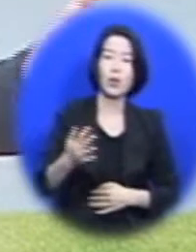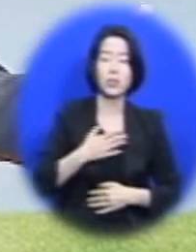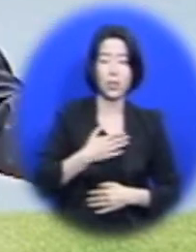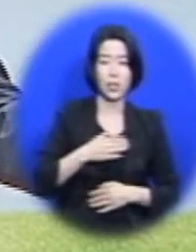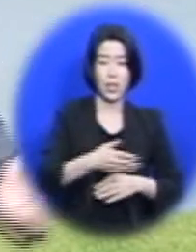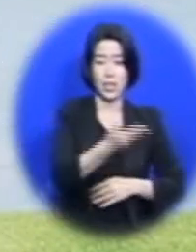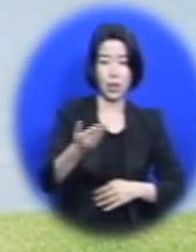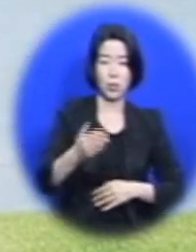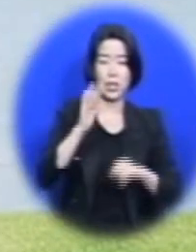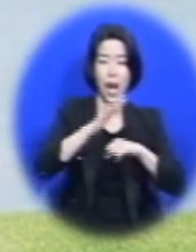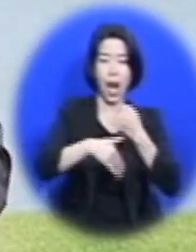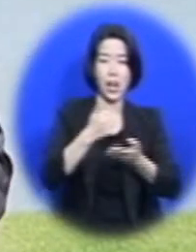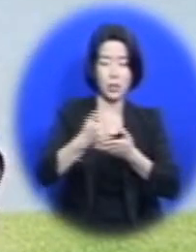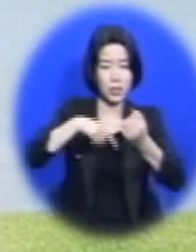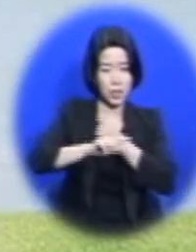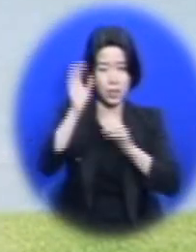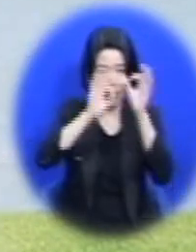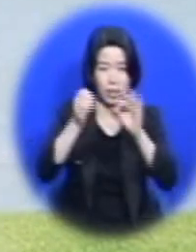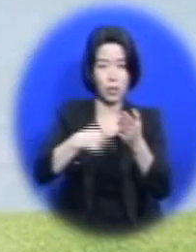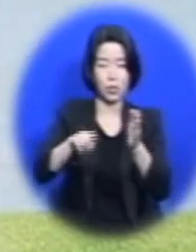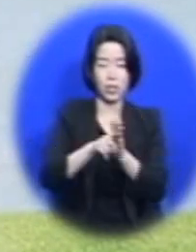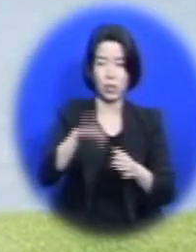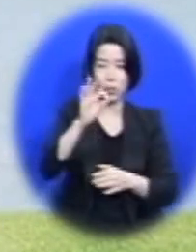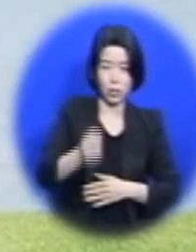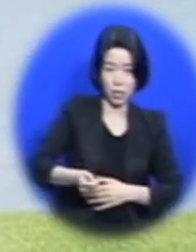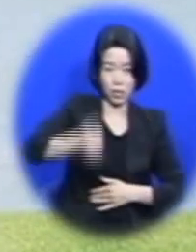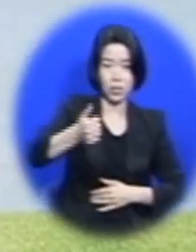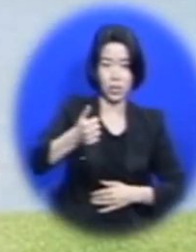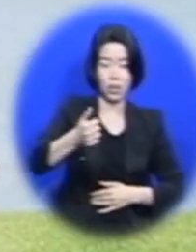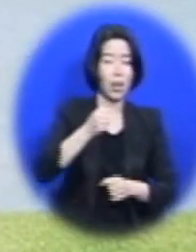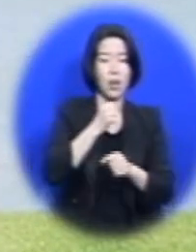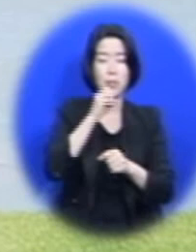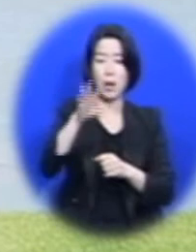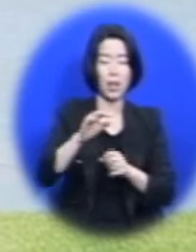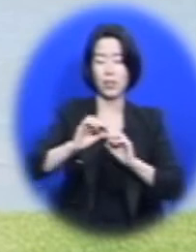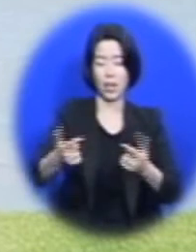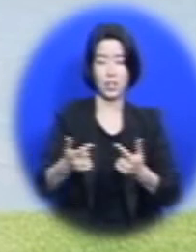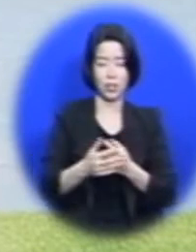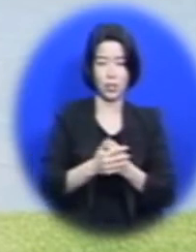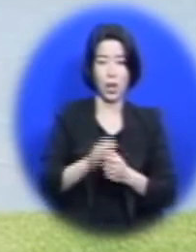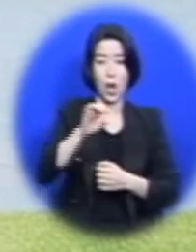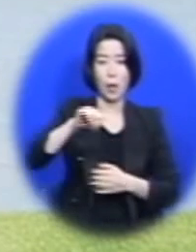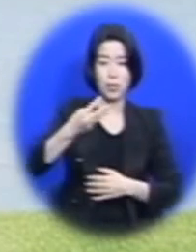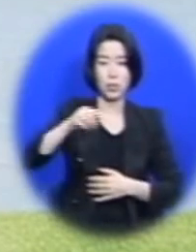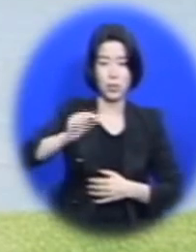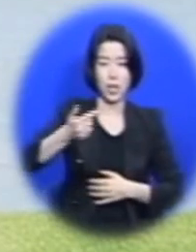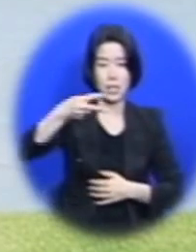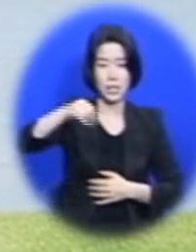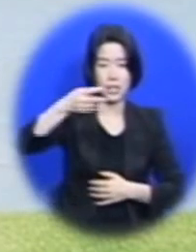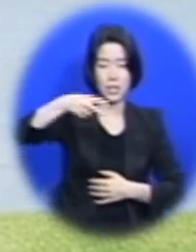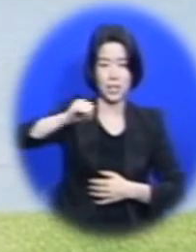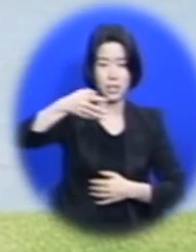오늘 여러분들이 하나님의 뜻을 찾기 위해서 동전 던지기를 하라고 말씀하려는 게 아닙니다. 프란시스 웨퍼는 그때